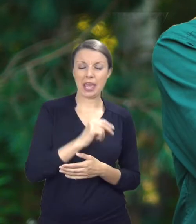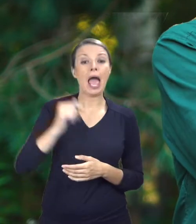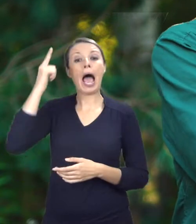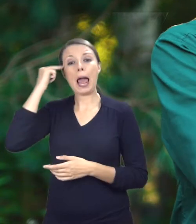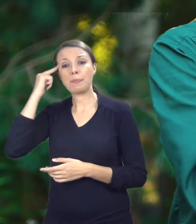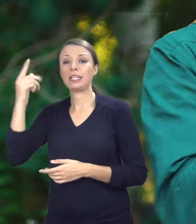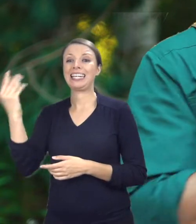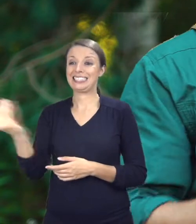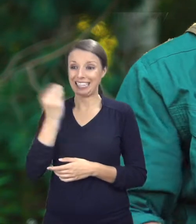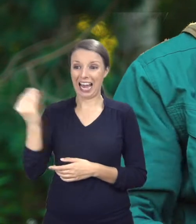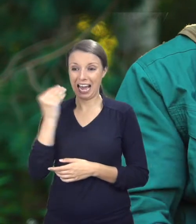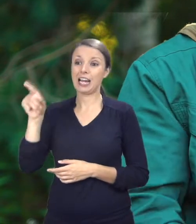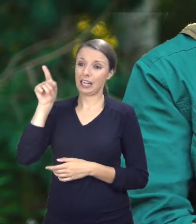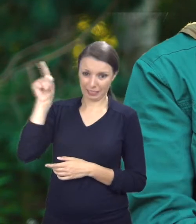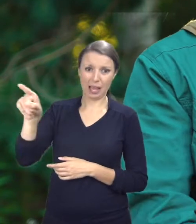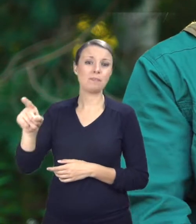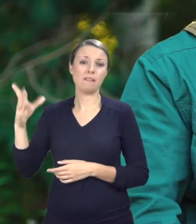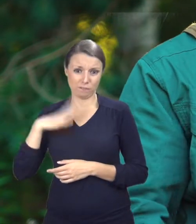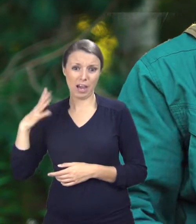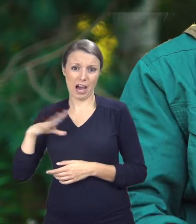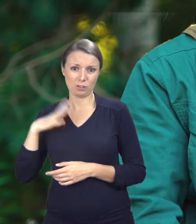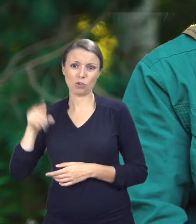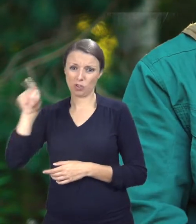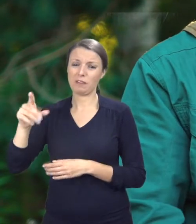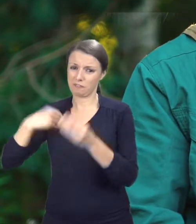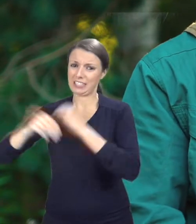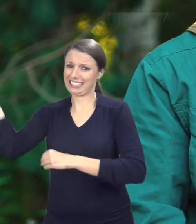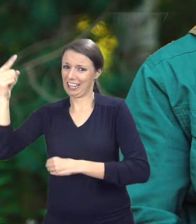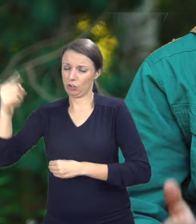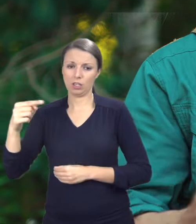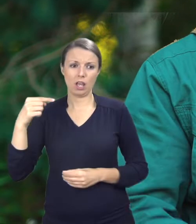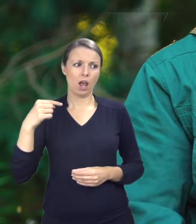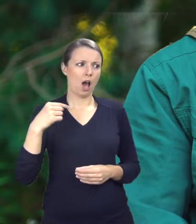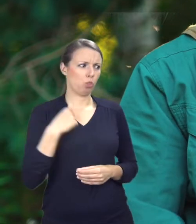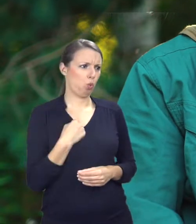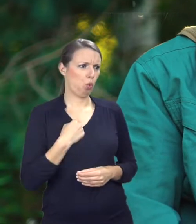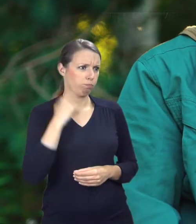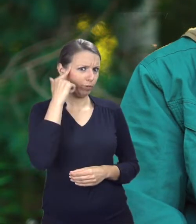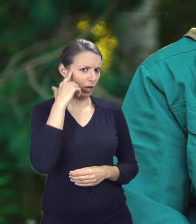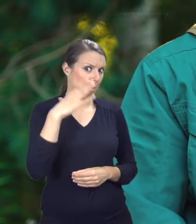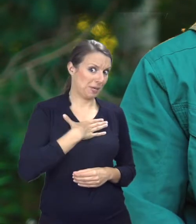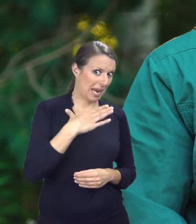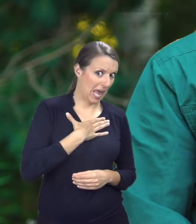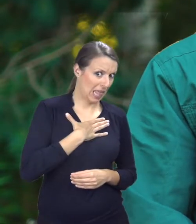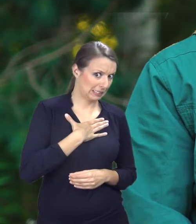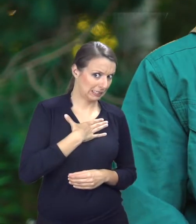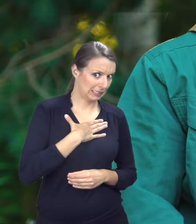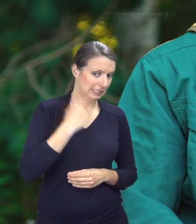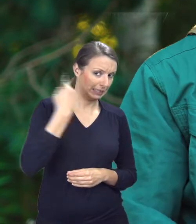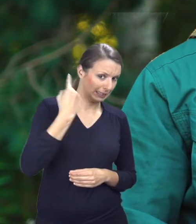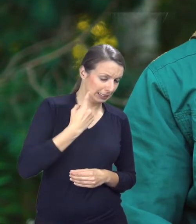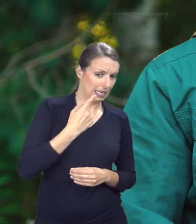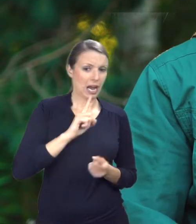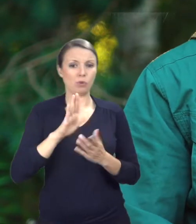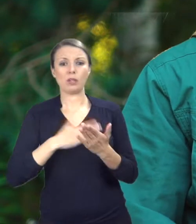tam dopiero insekty są prawdziwym zagrożeniem. O ile u nas chyba tylko psy, ewentualnie drugi człowiek może coś nam zrobić, o tyle